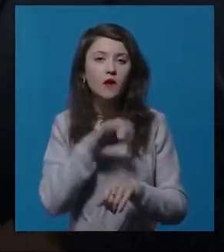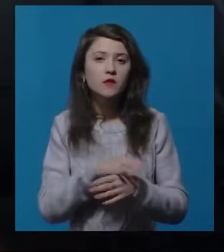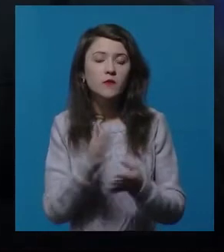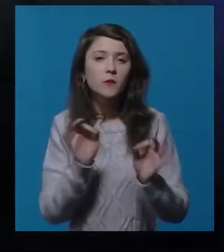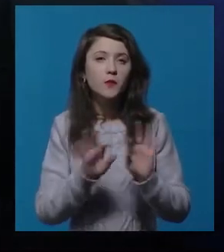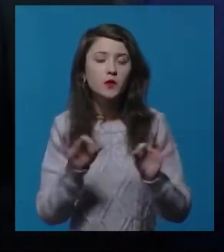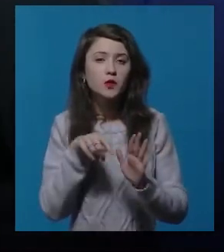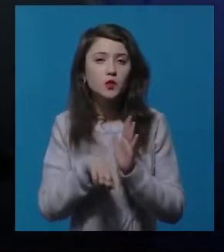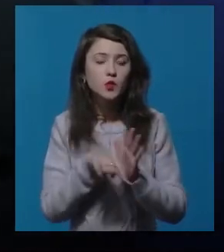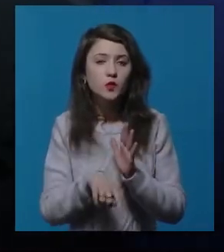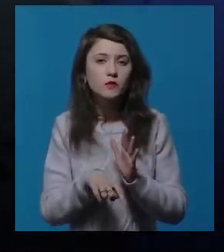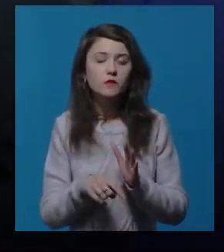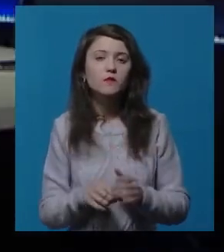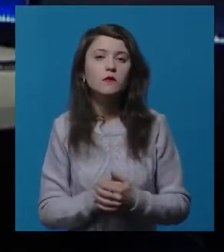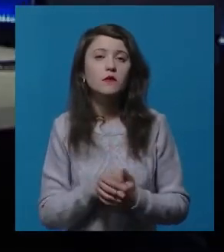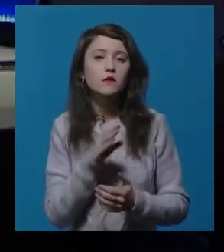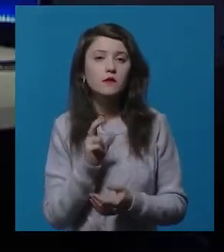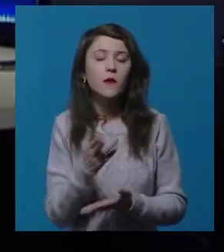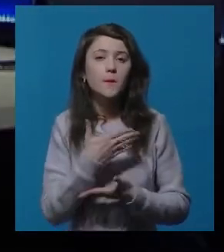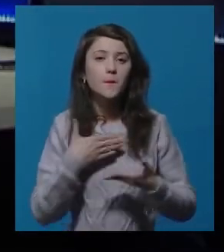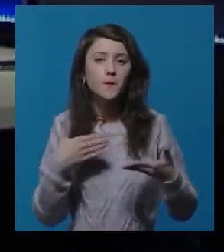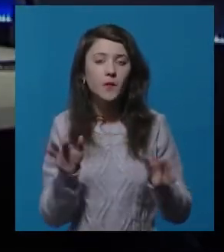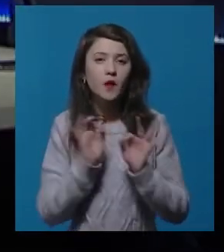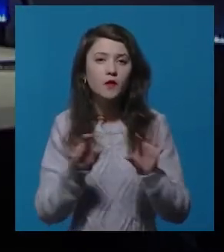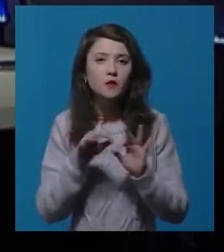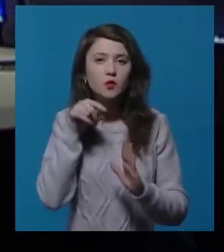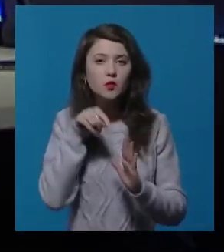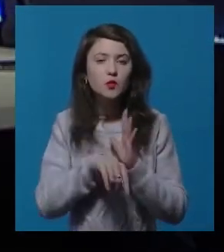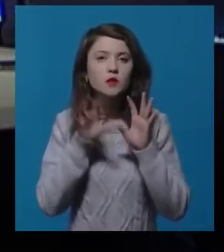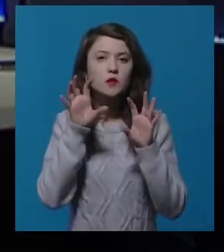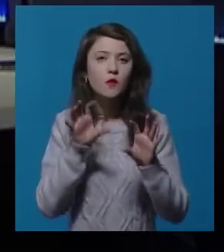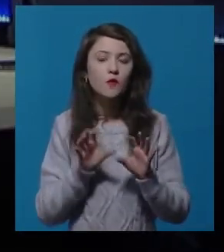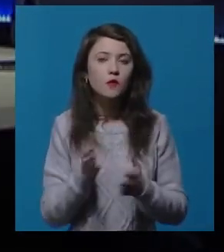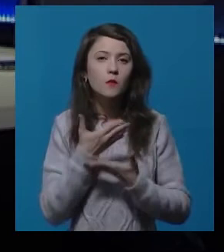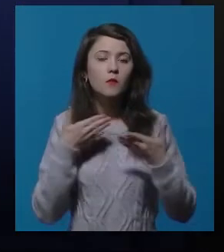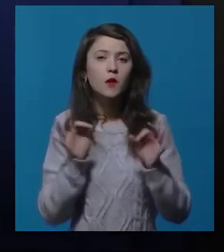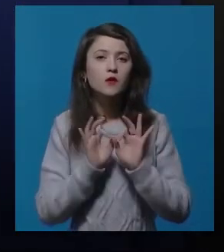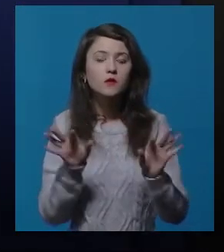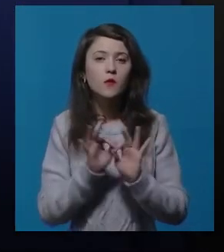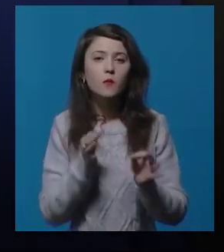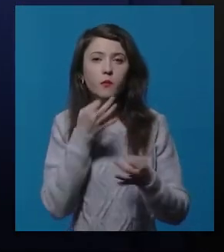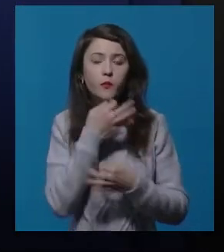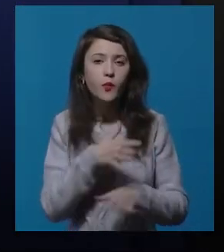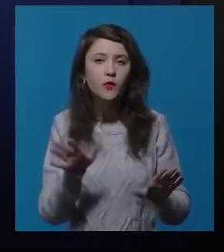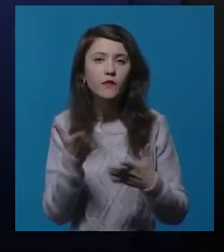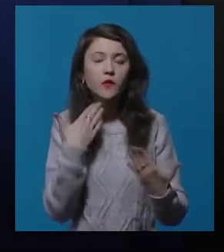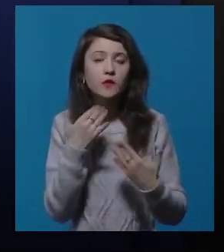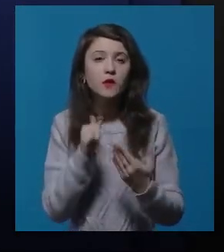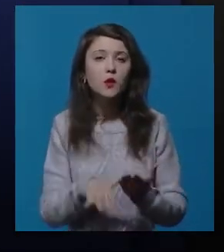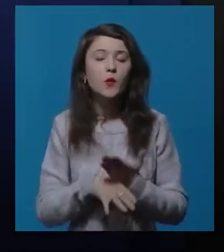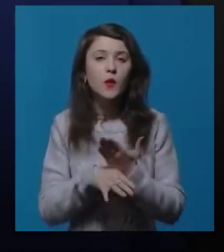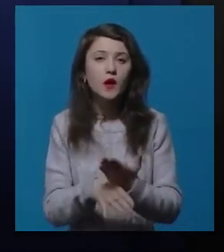законопроєкту, чи так, ми роз'яснюємо суть законопроєкту, ми роз'яснюємо будь-які відносини і допомагаємо